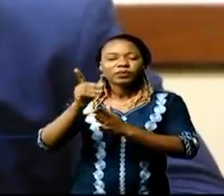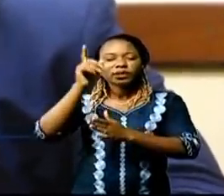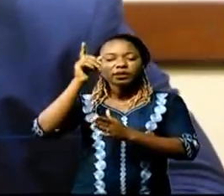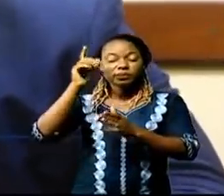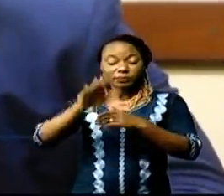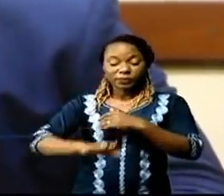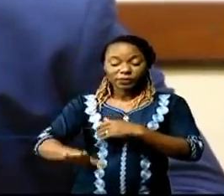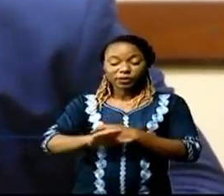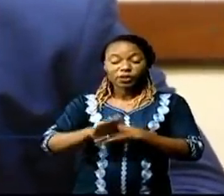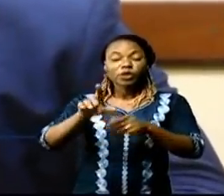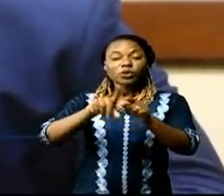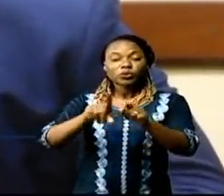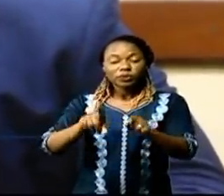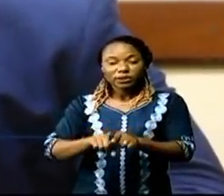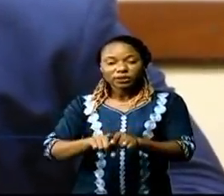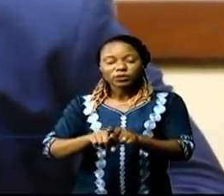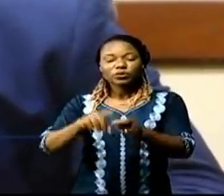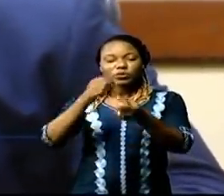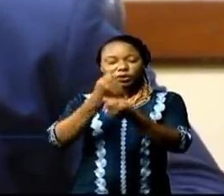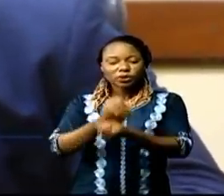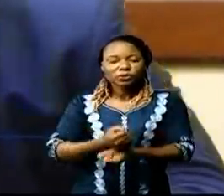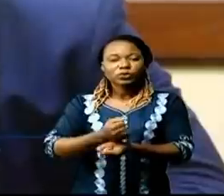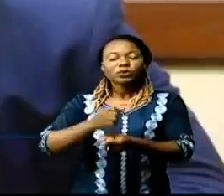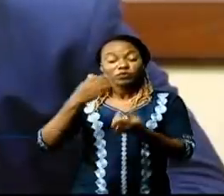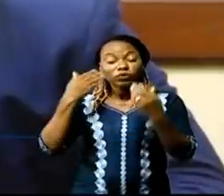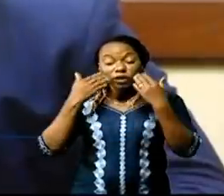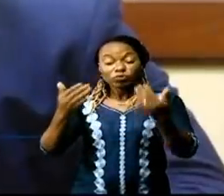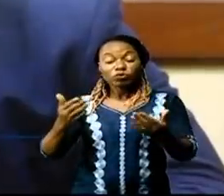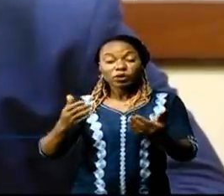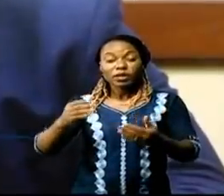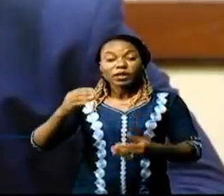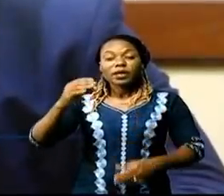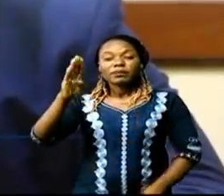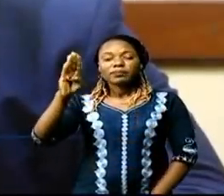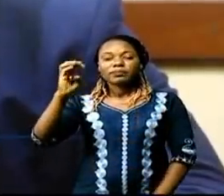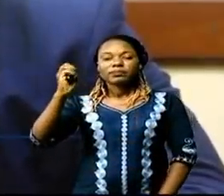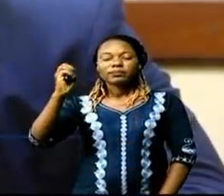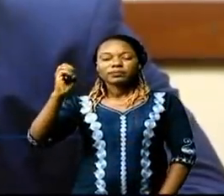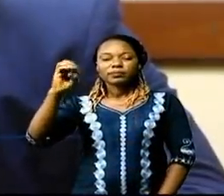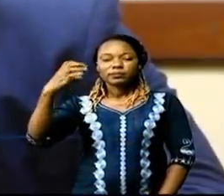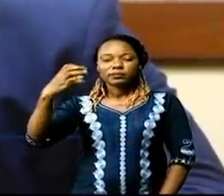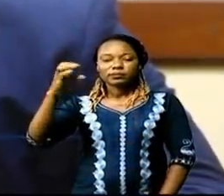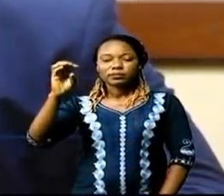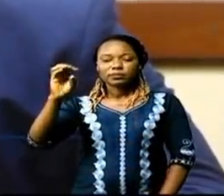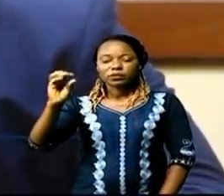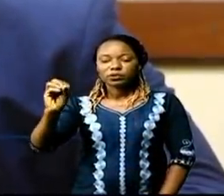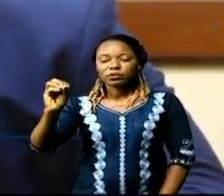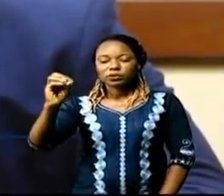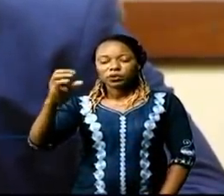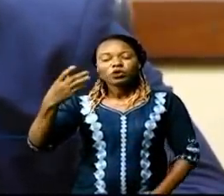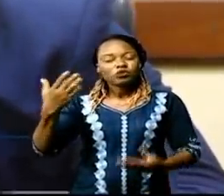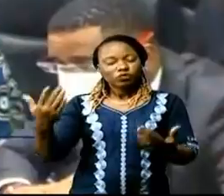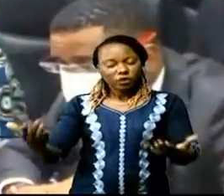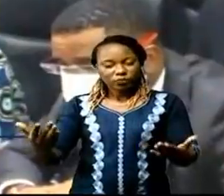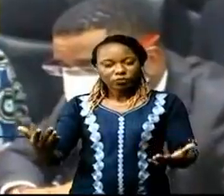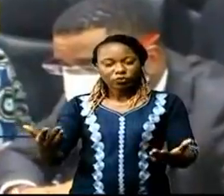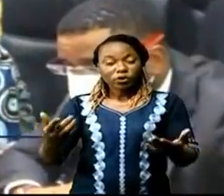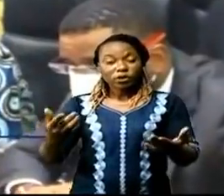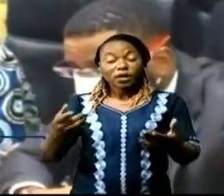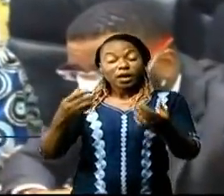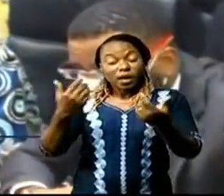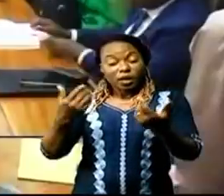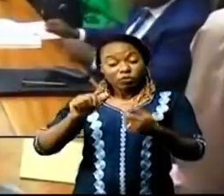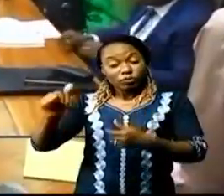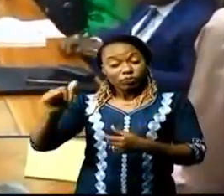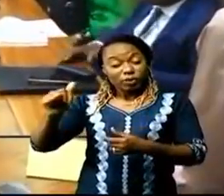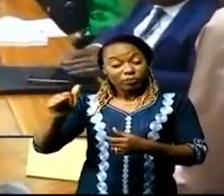pays. Restaurer la crédibilité de BESECO à travers le renforcement de la transparence, mais également de la redevabilité. Seul, il ne